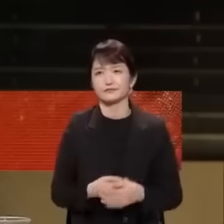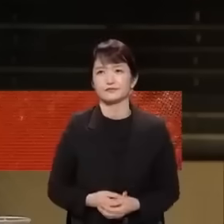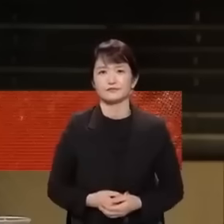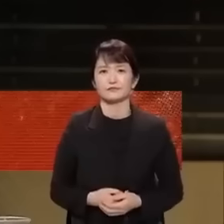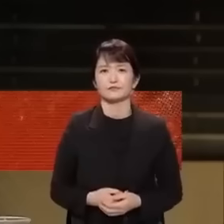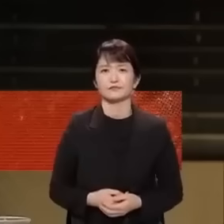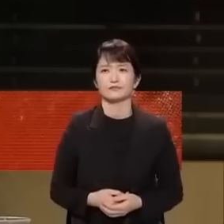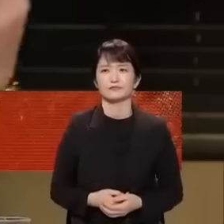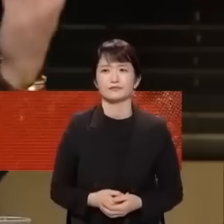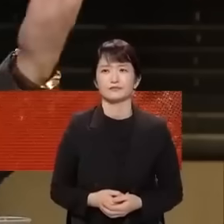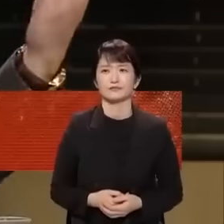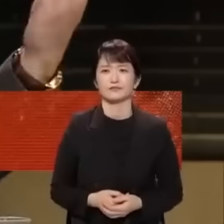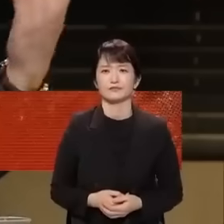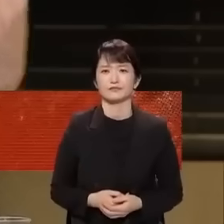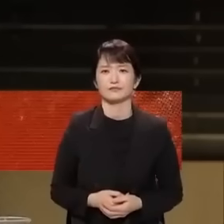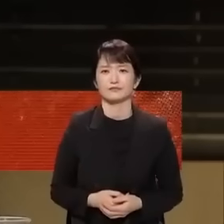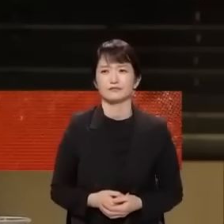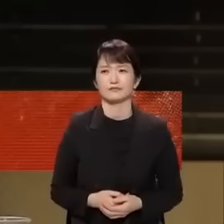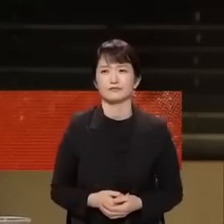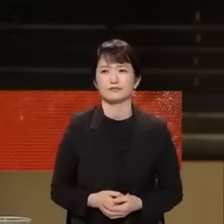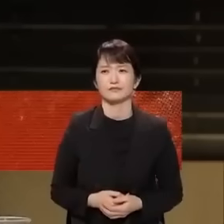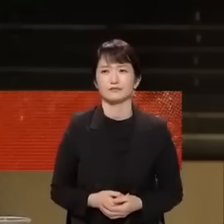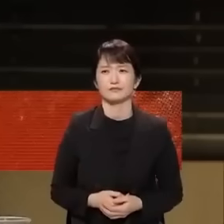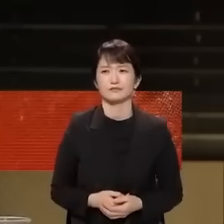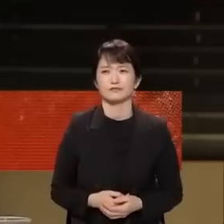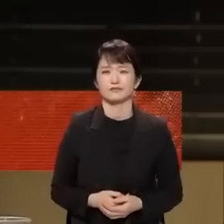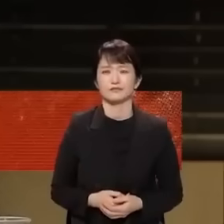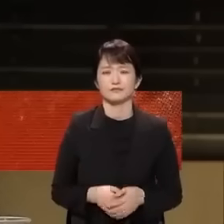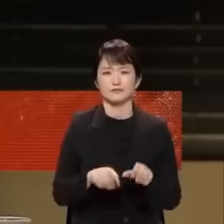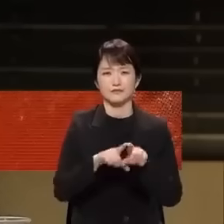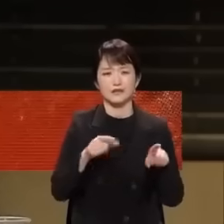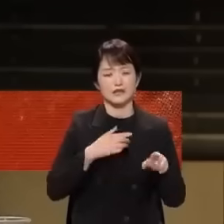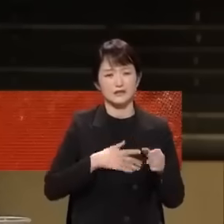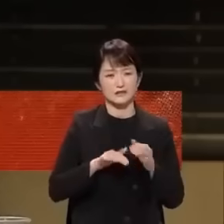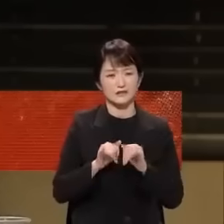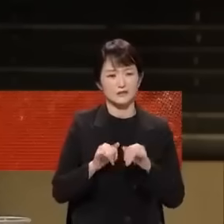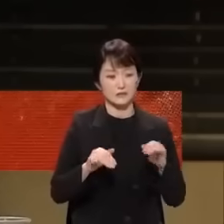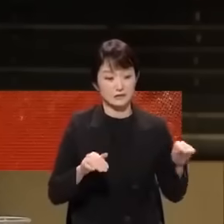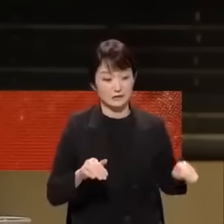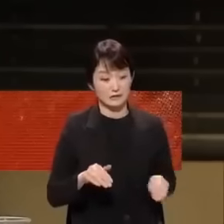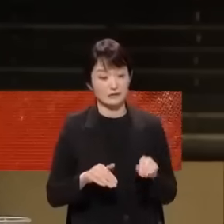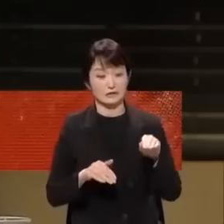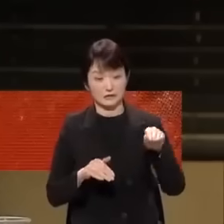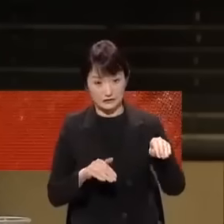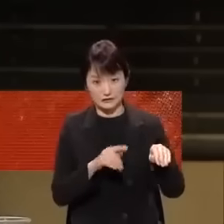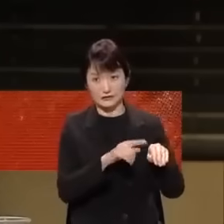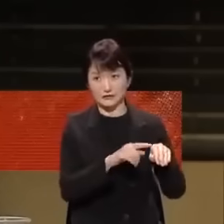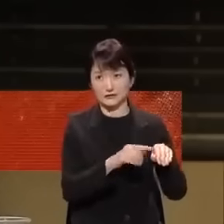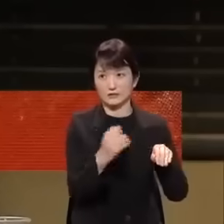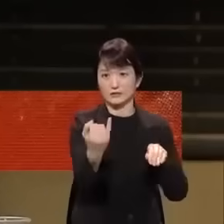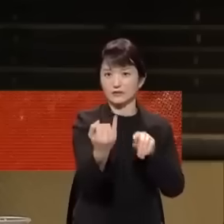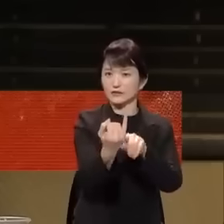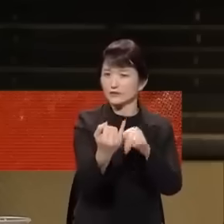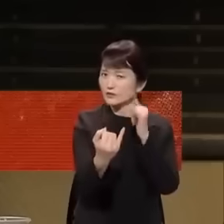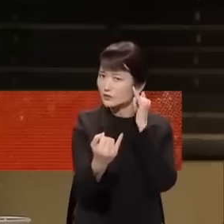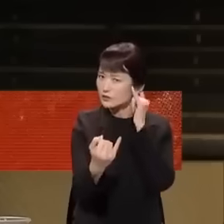저럴 때는 자기 지인이 차를 대려고 할 때 저기 보통 서 있는 경우 많은데요. 예. 저 여성은 진짜 전화하려고 서 있었던